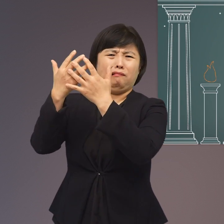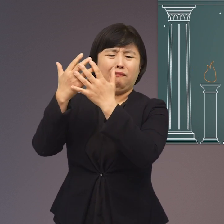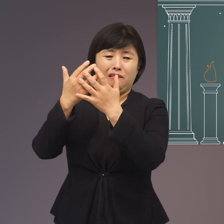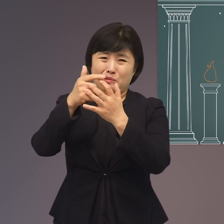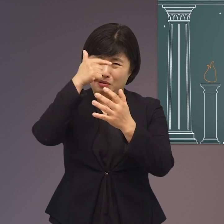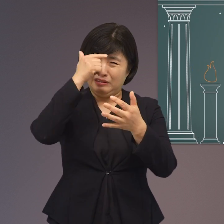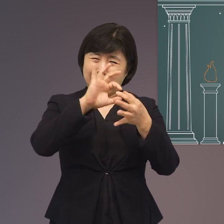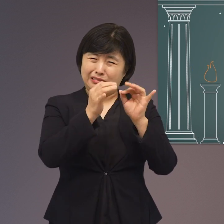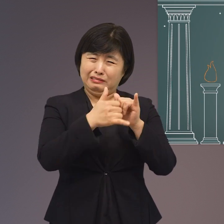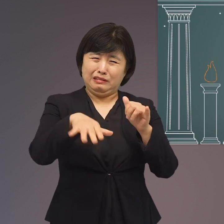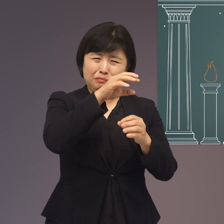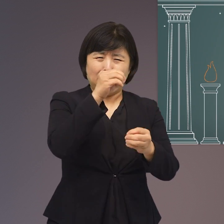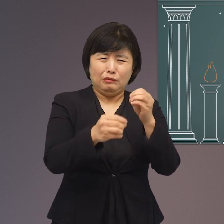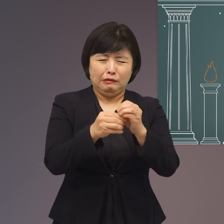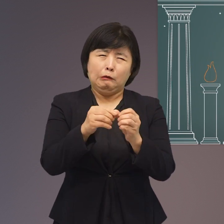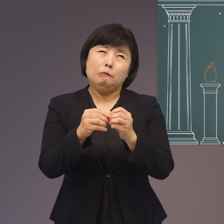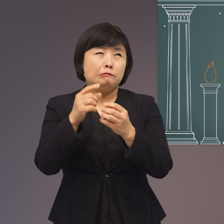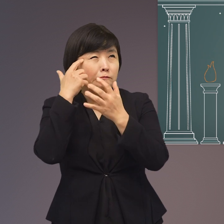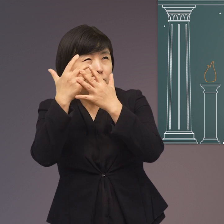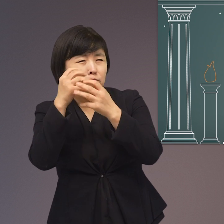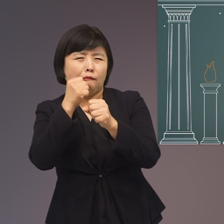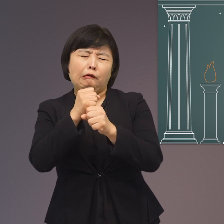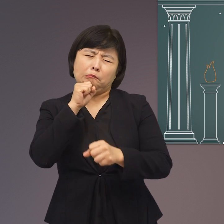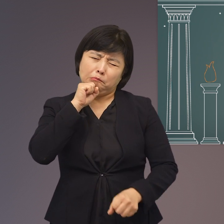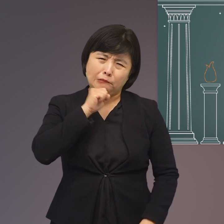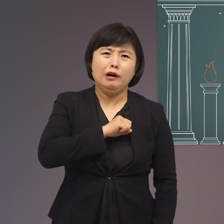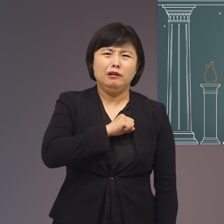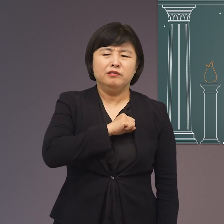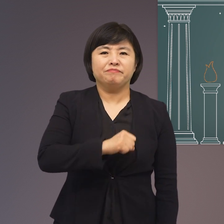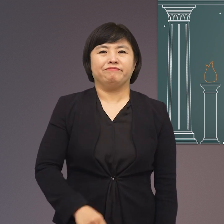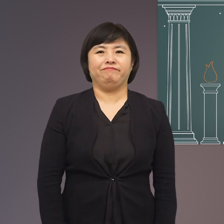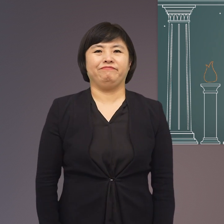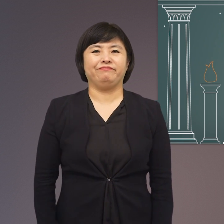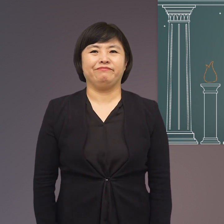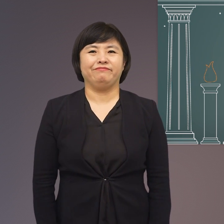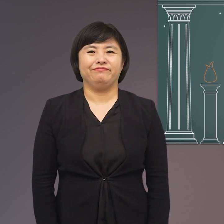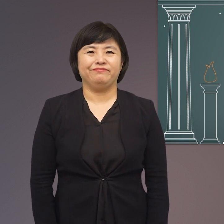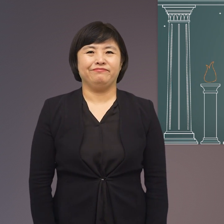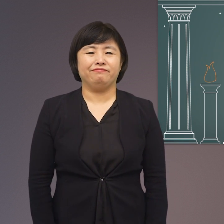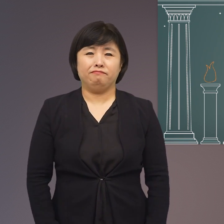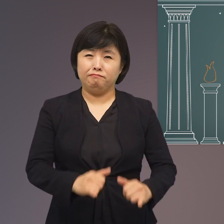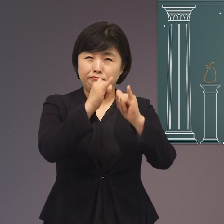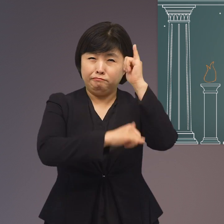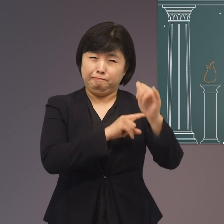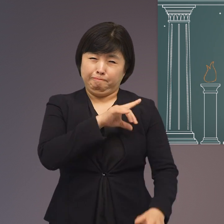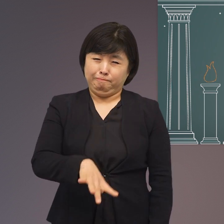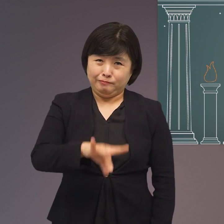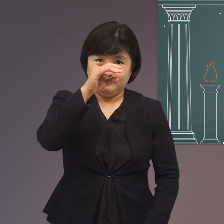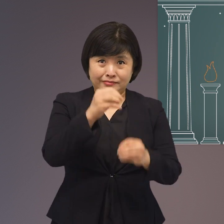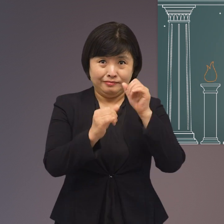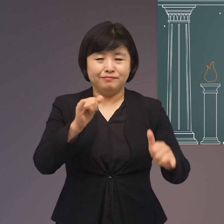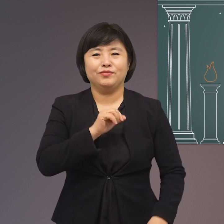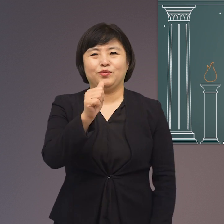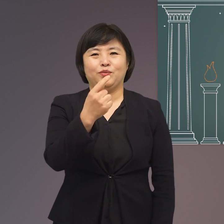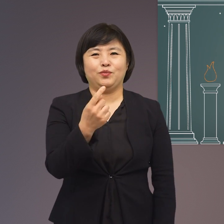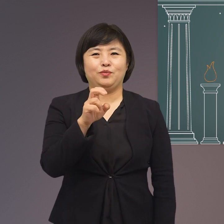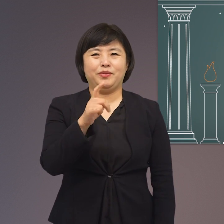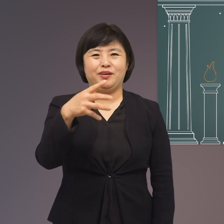해봅니다. 고대 그리스인들은 이야기 지어내기를 좋아했습니다. 최초의 시인